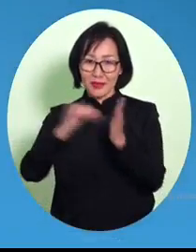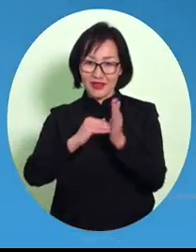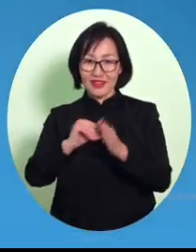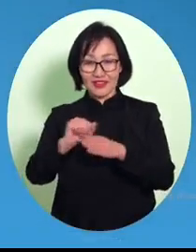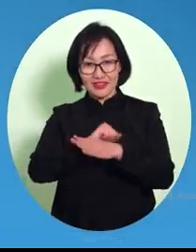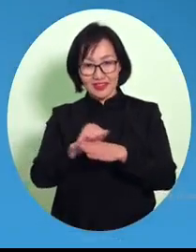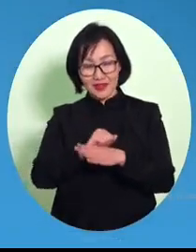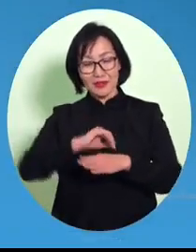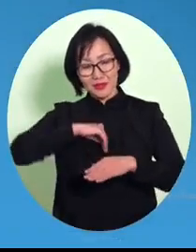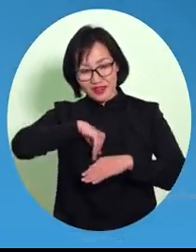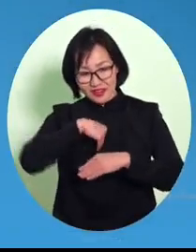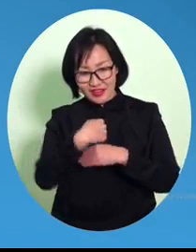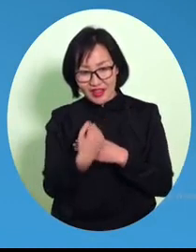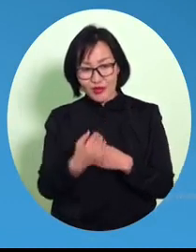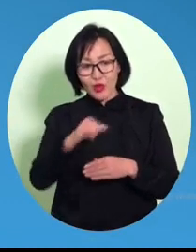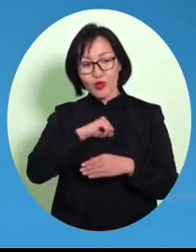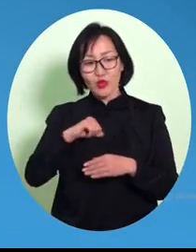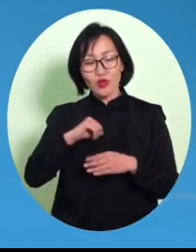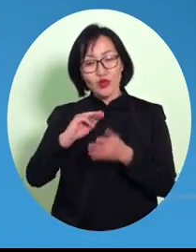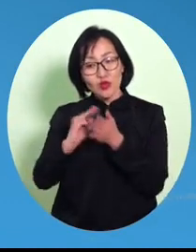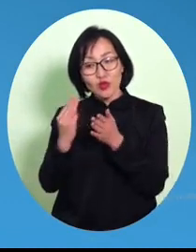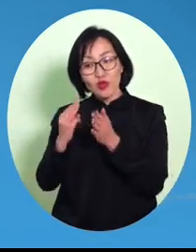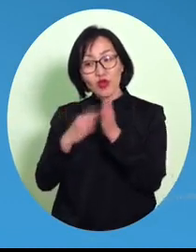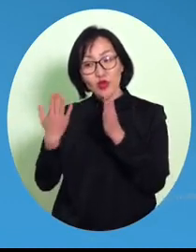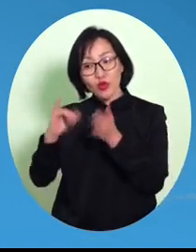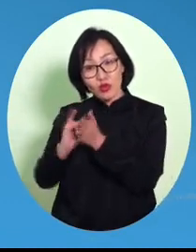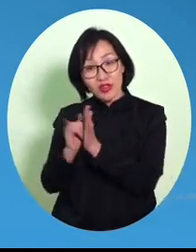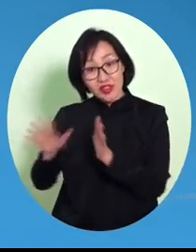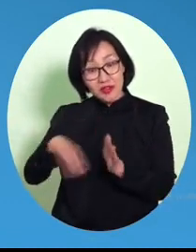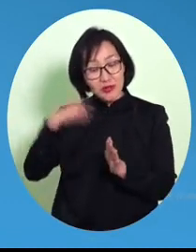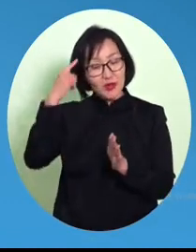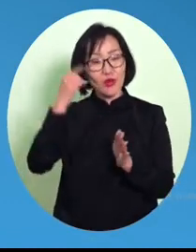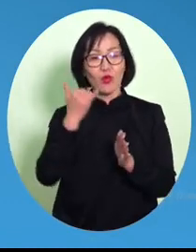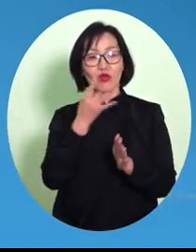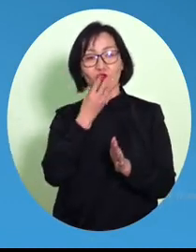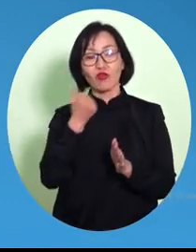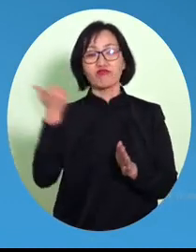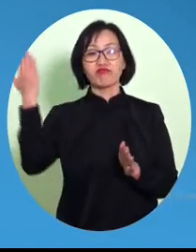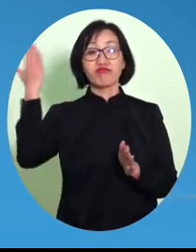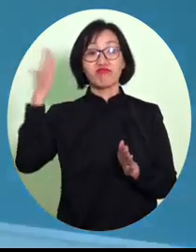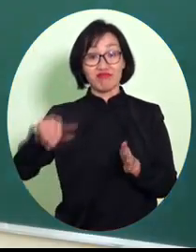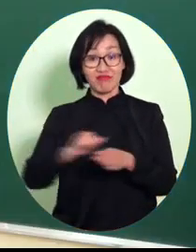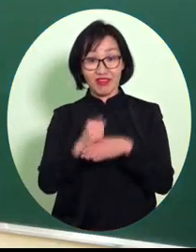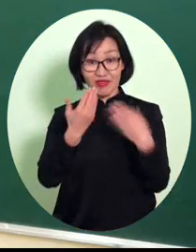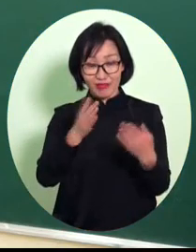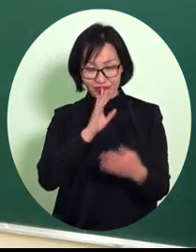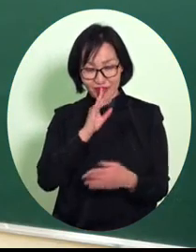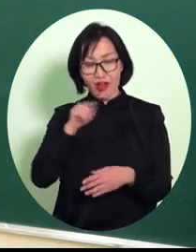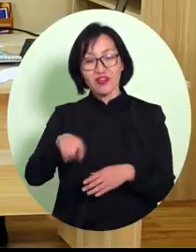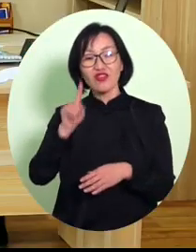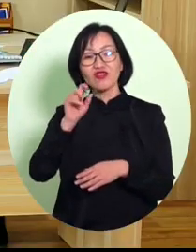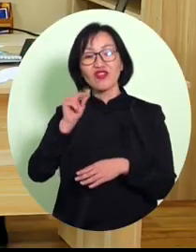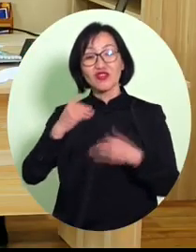дааж, шүлгийн утгыг мэдэж, урнаар унших хэрэгтэй байнамаа. За өнөөдрийн хичээл дээр багш нь нэгэн зочин